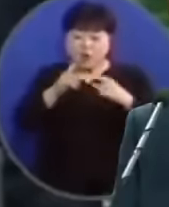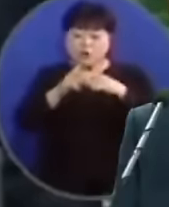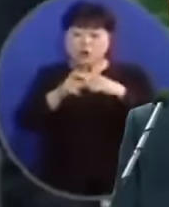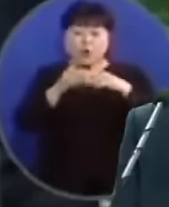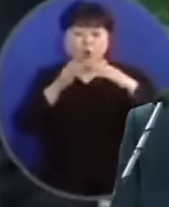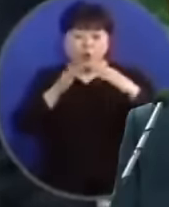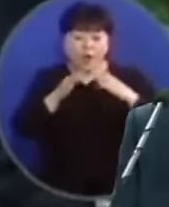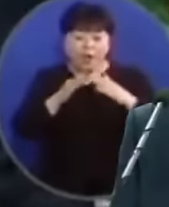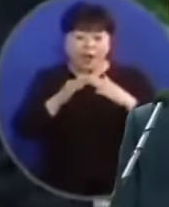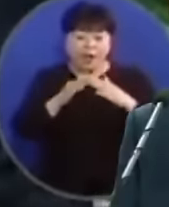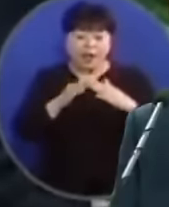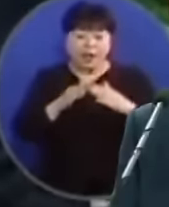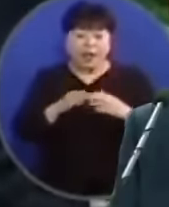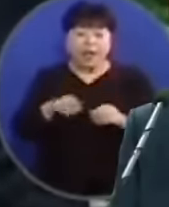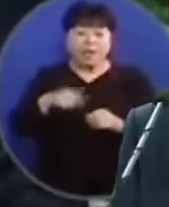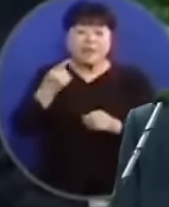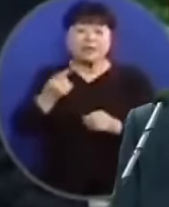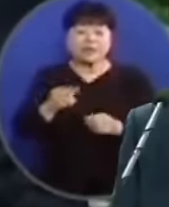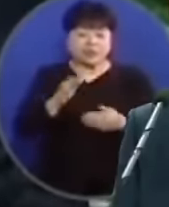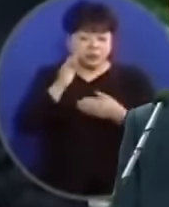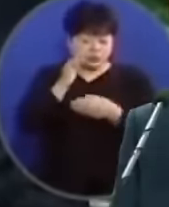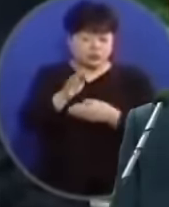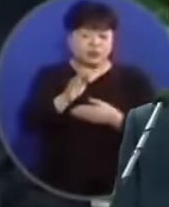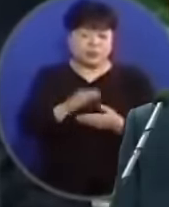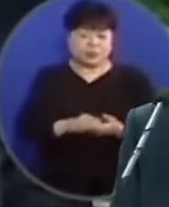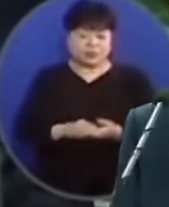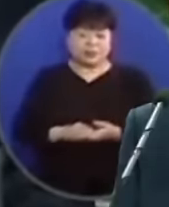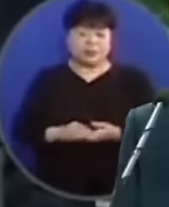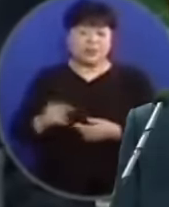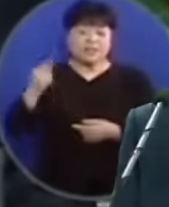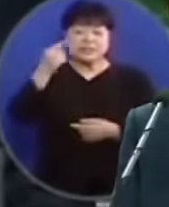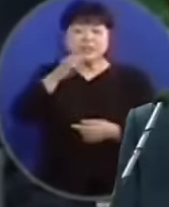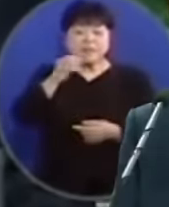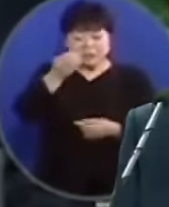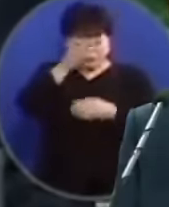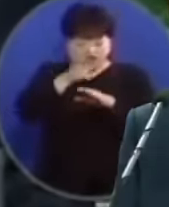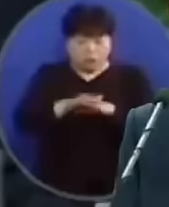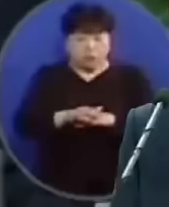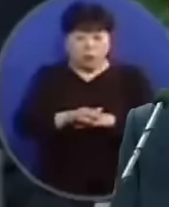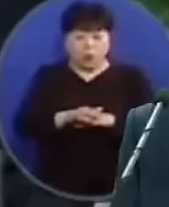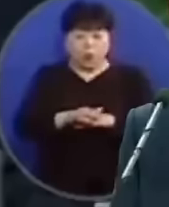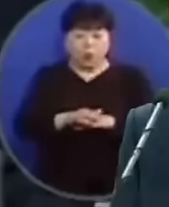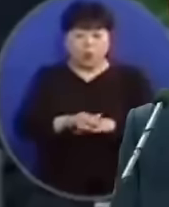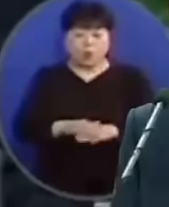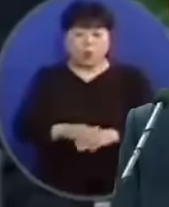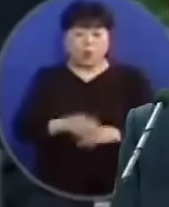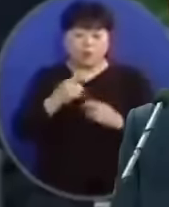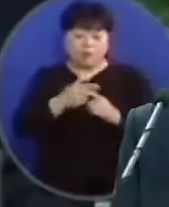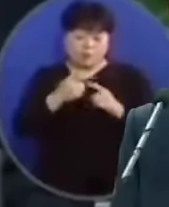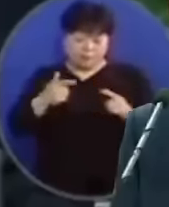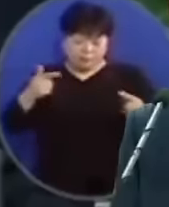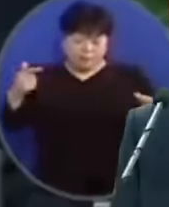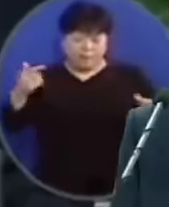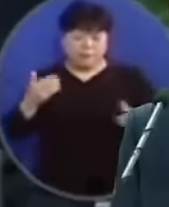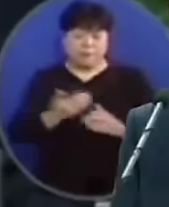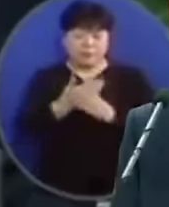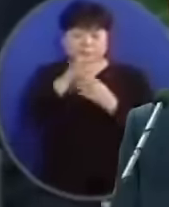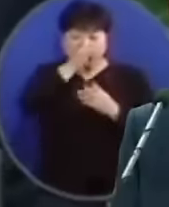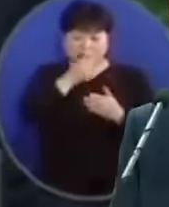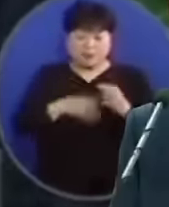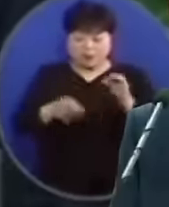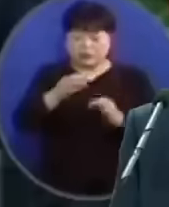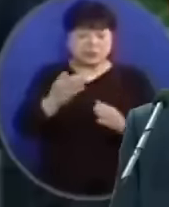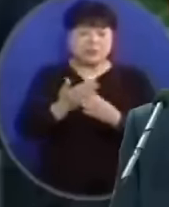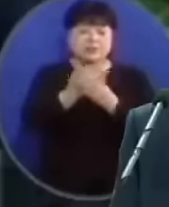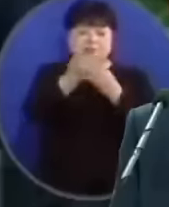교회가 100년 이내에 천만 명의 성도로 성장하는 빠른 성장을 했기 때문에 경제가 성장한 것입니다.